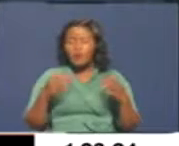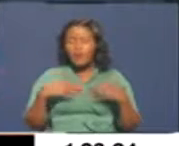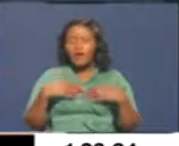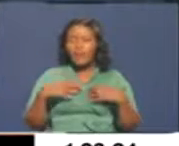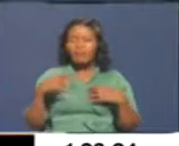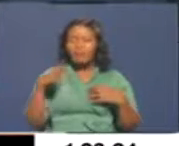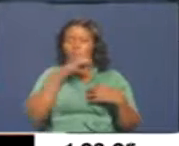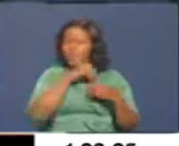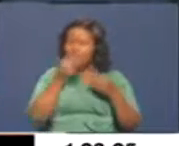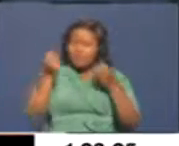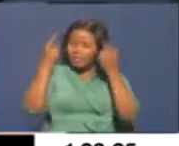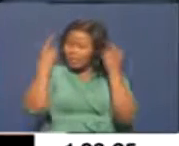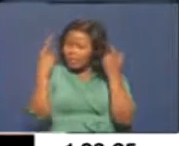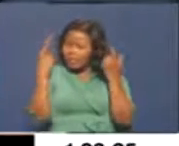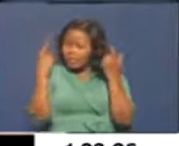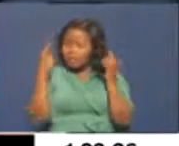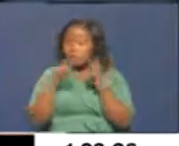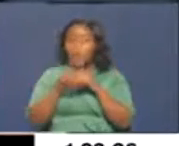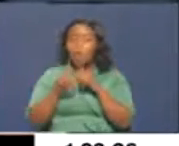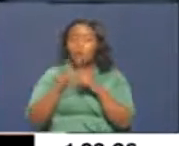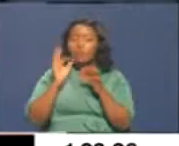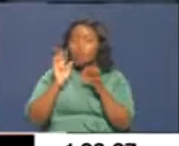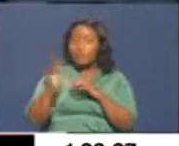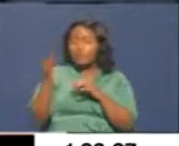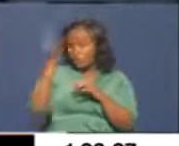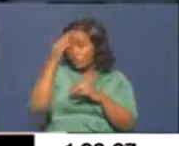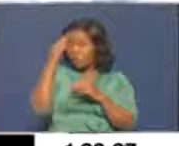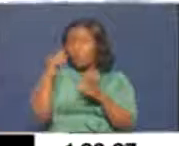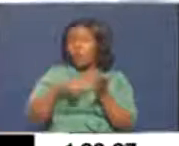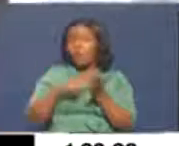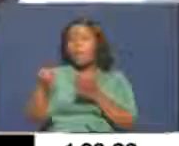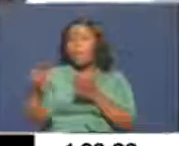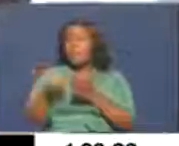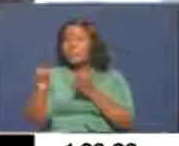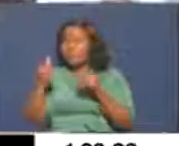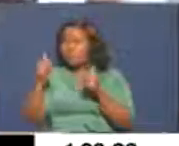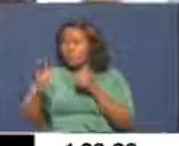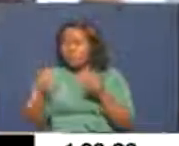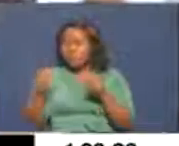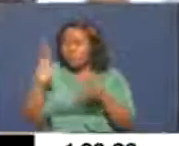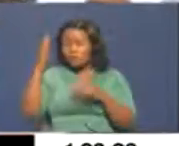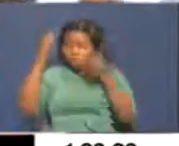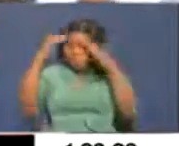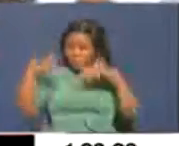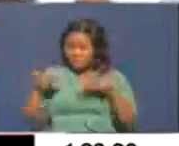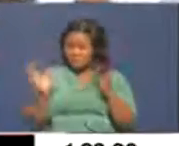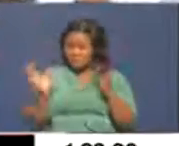Islam, huwa wakifahamu makosa zile nususi za Kiislamu.